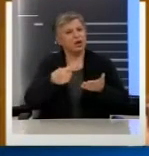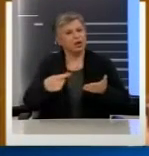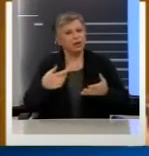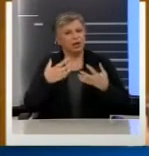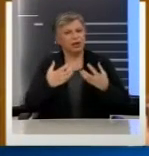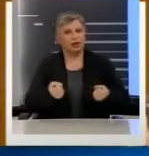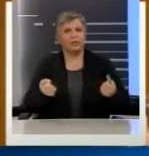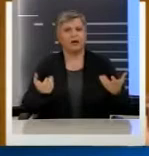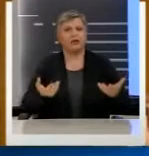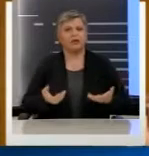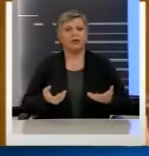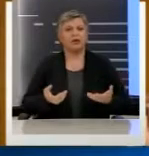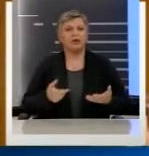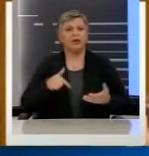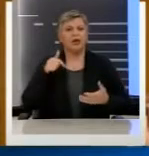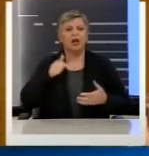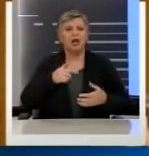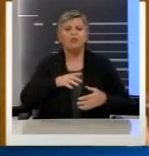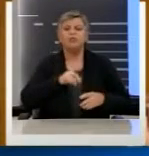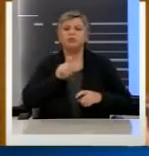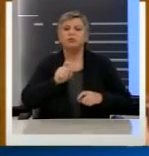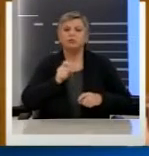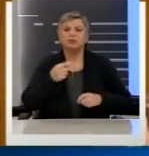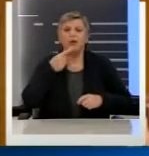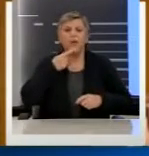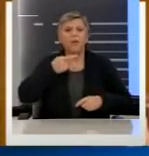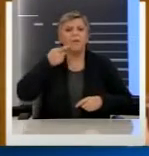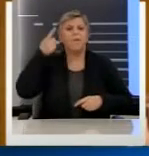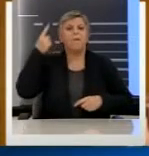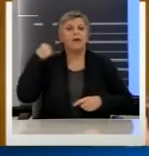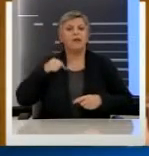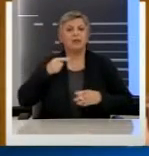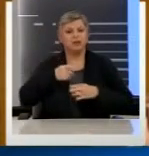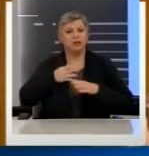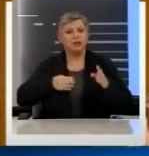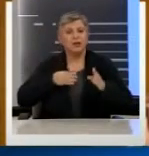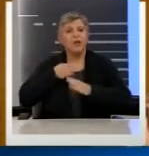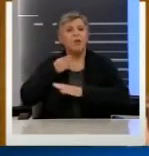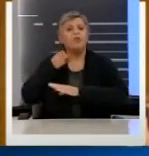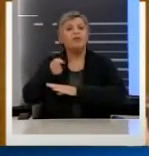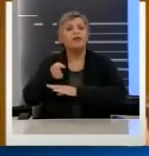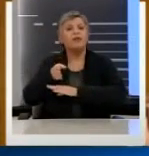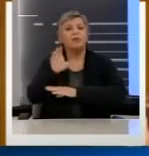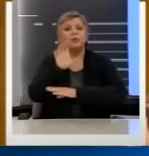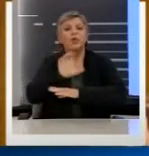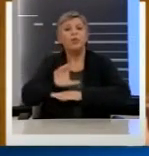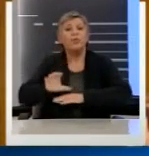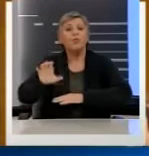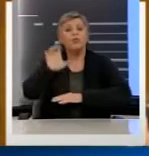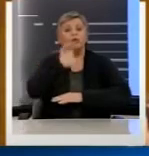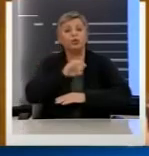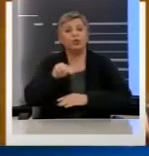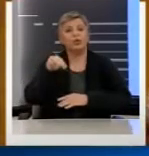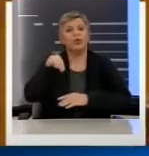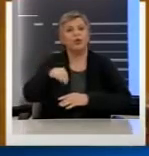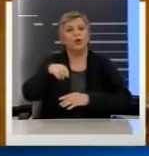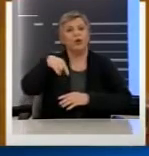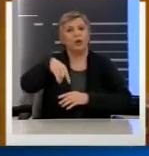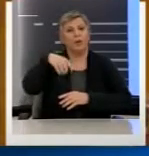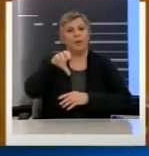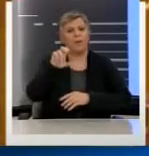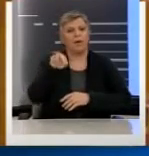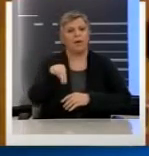κόπο, ενδεχομένως να το είχατε κάνει πριν από ένα χρόνο, να πάτε σε μια έκθεση στο Μουσείο Μπενάκη ενός εξαιρετικού καλλιτέχνη, ο